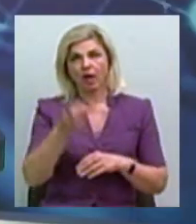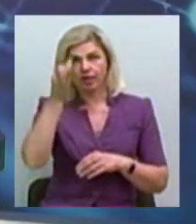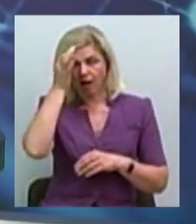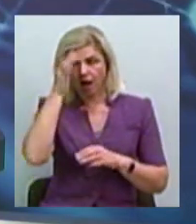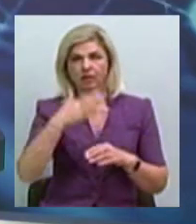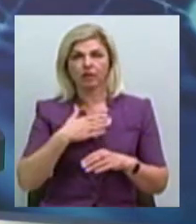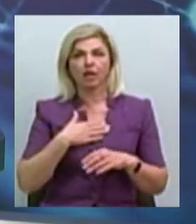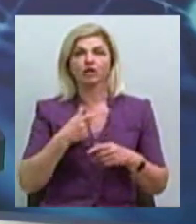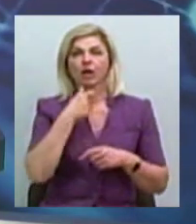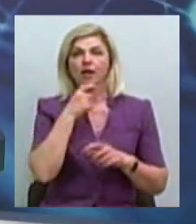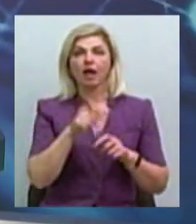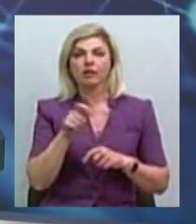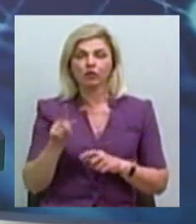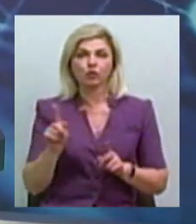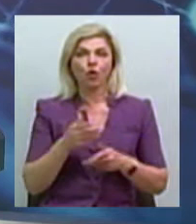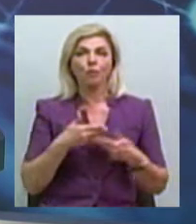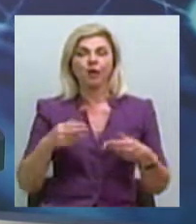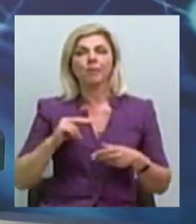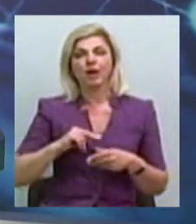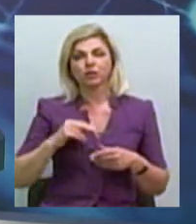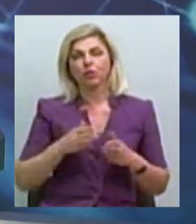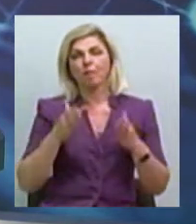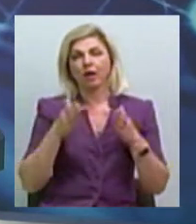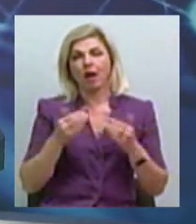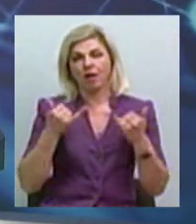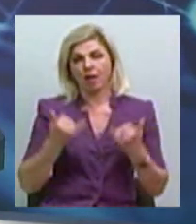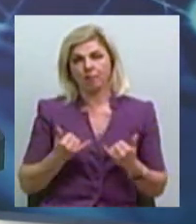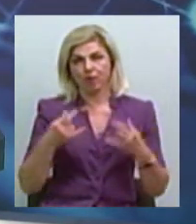глядачам, що ми працюємо в прямому ефірі. Телефон студії